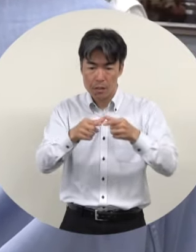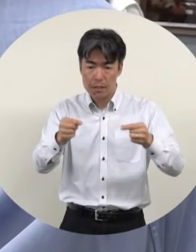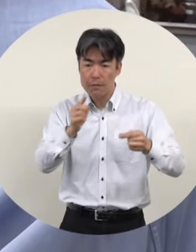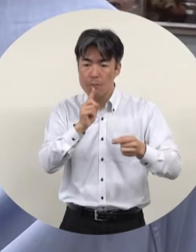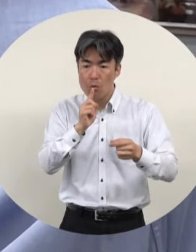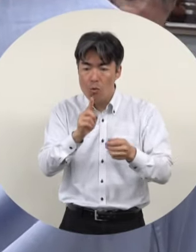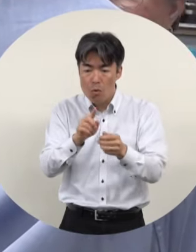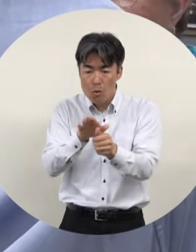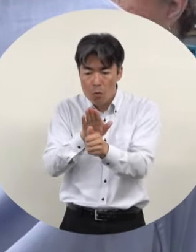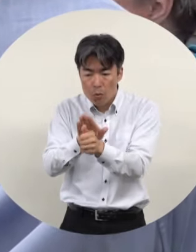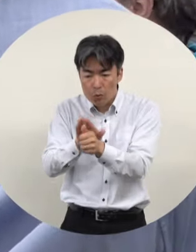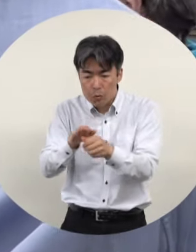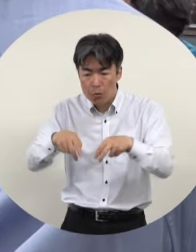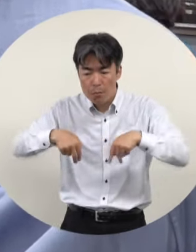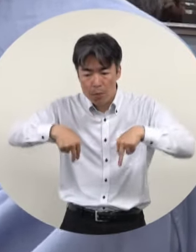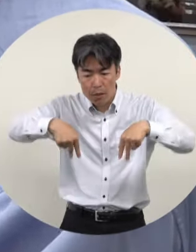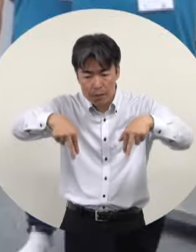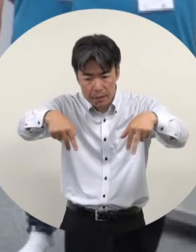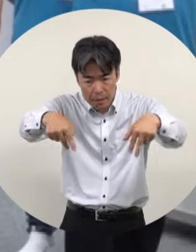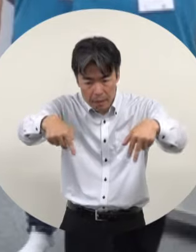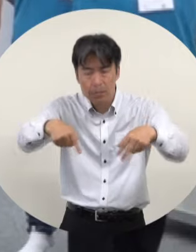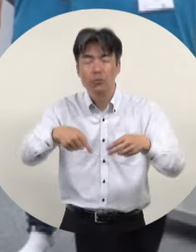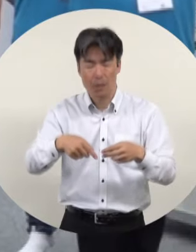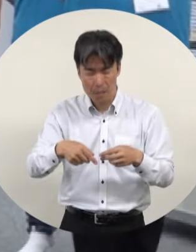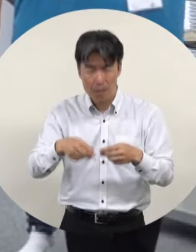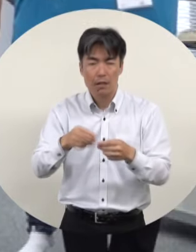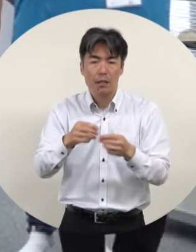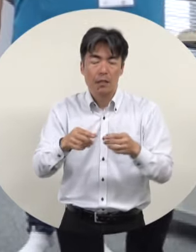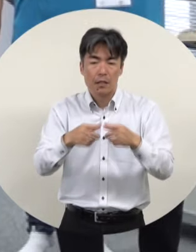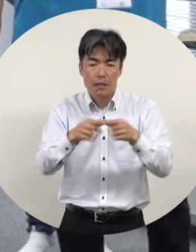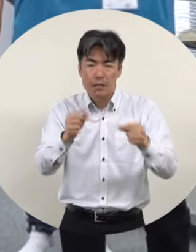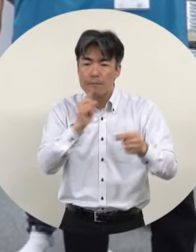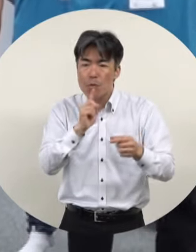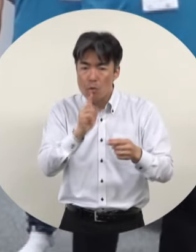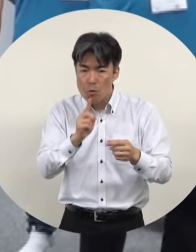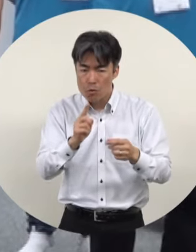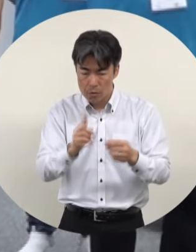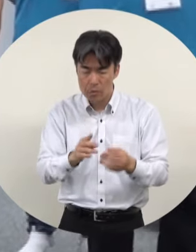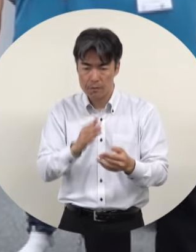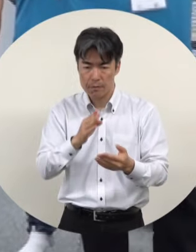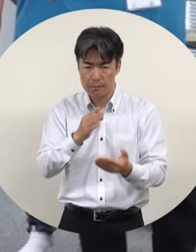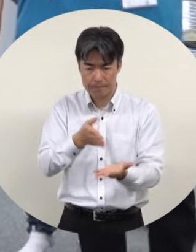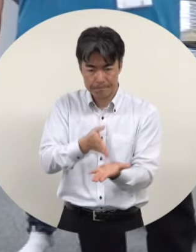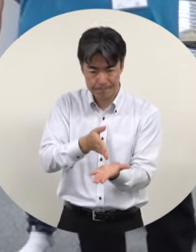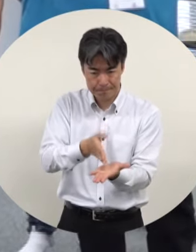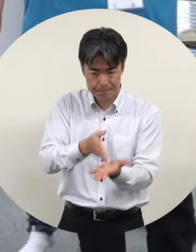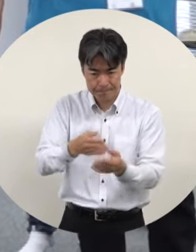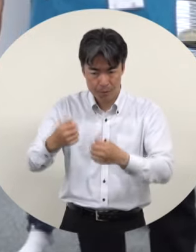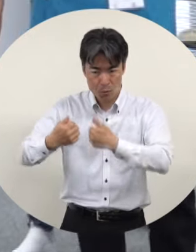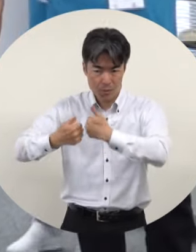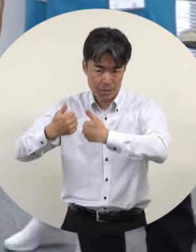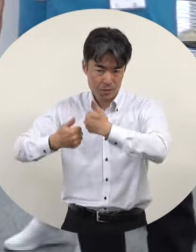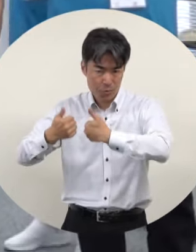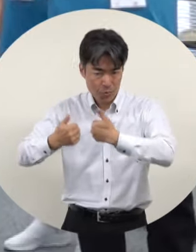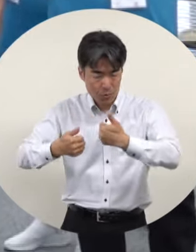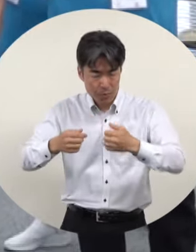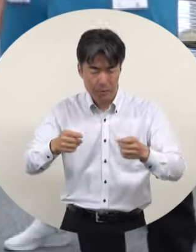ア、それと日本語スピーチコンテスト、そのようなものも行っており